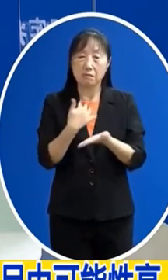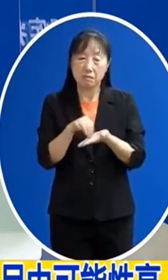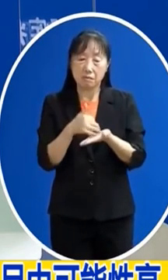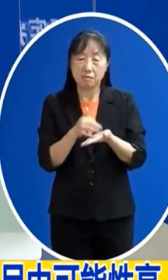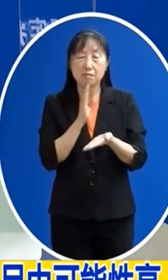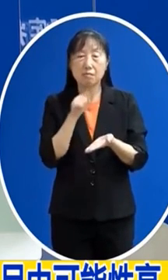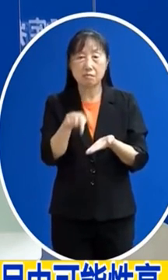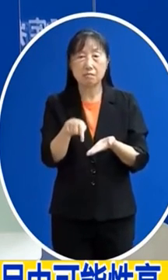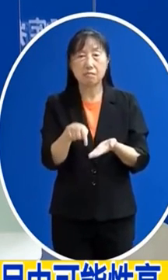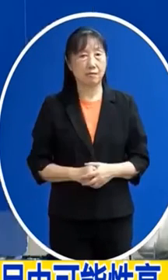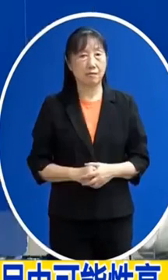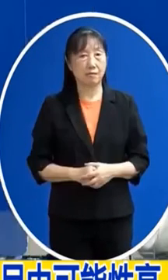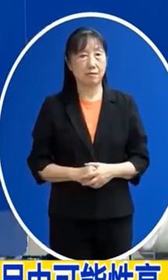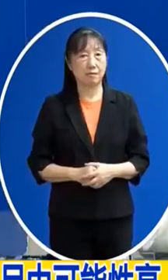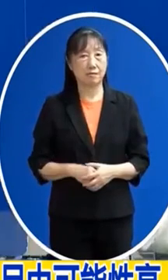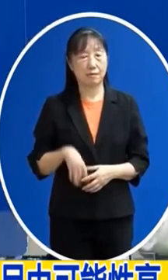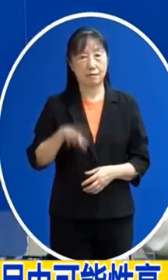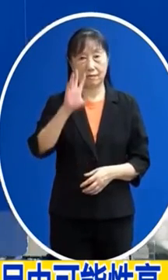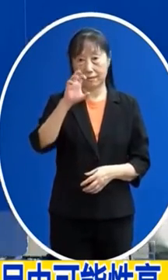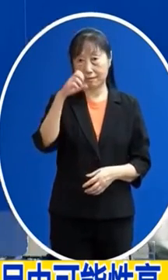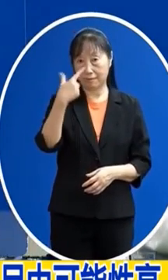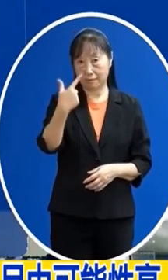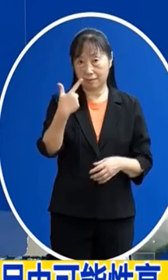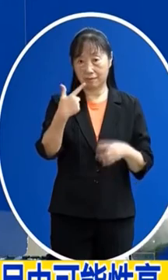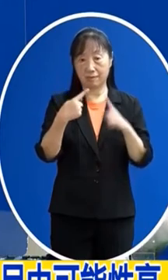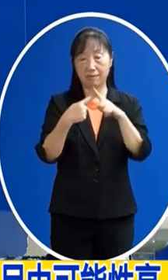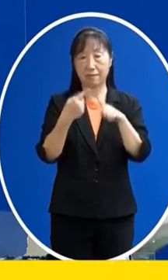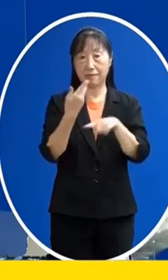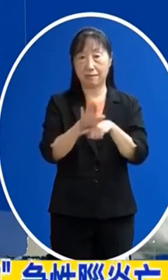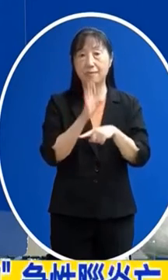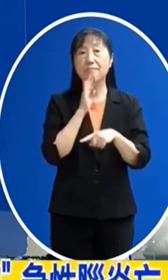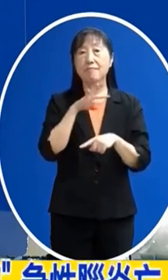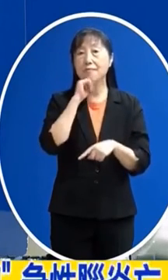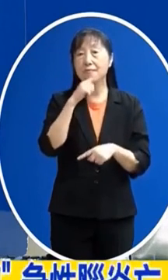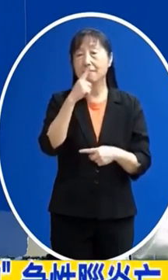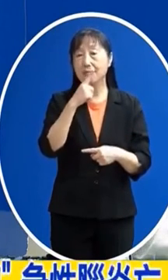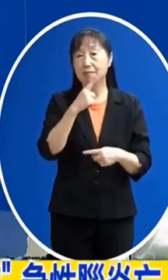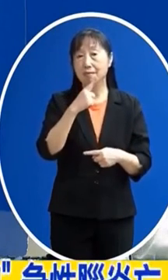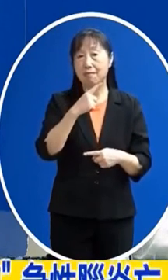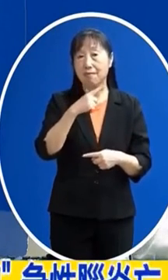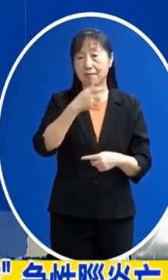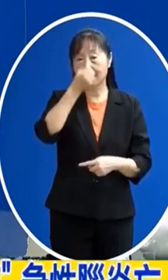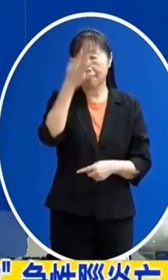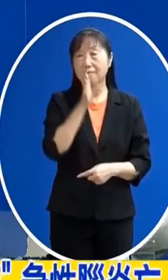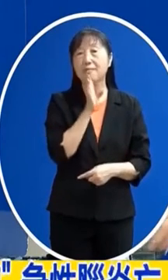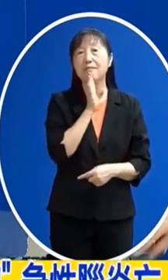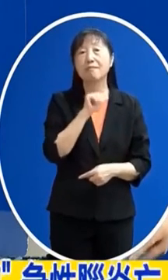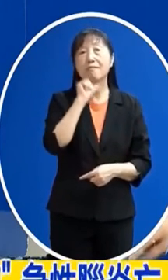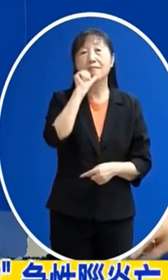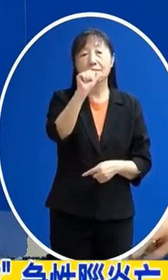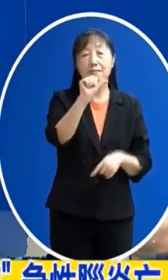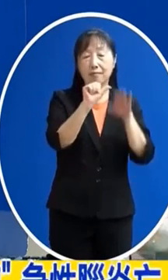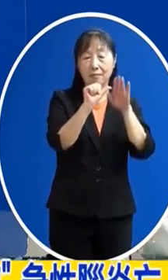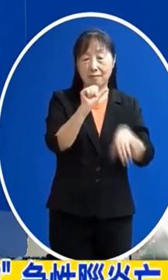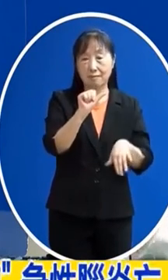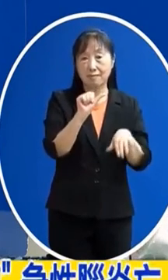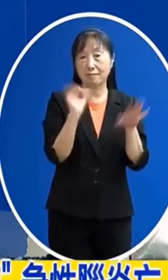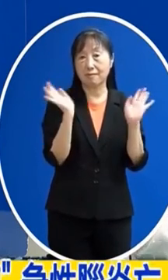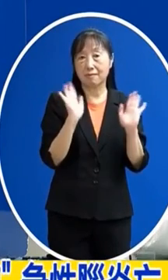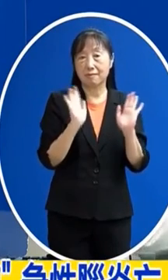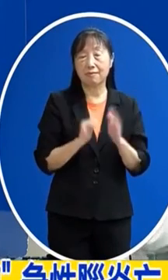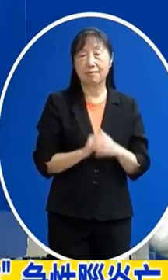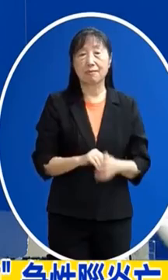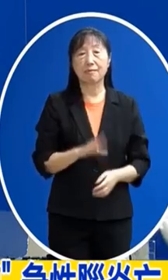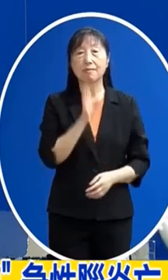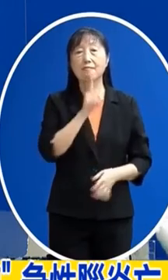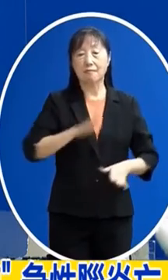随时修正的一个可能。 在86例的死亡个案哦，年纪比较轻的是一位这个小于5岁的小朋友，是